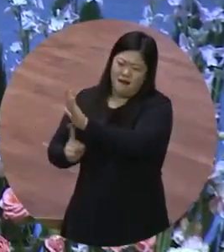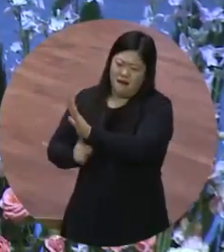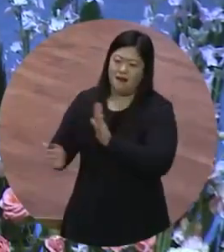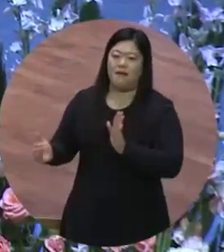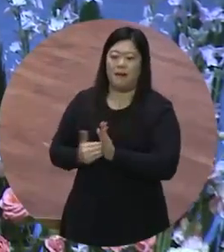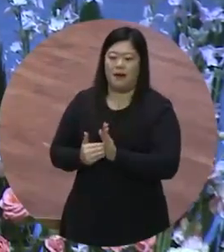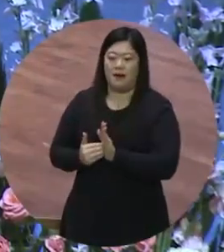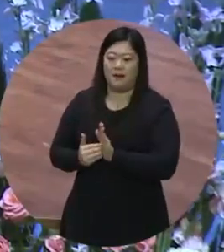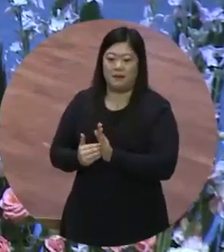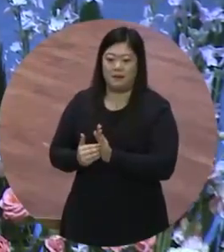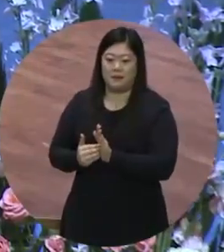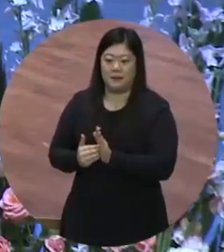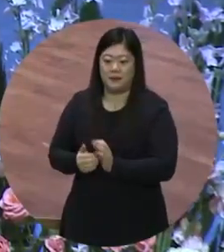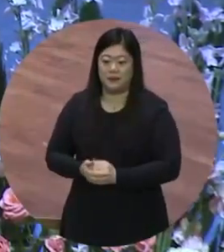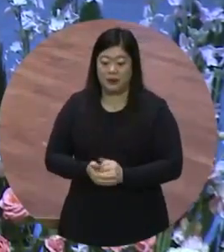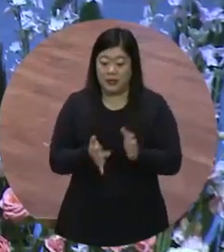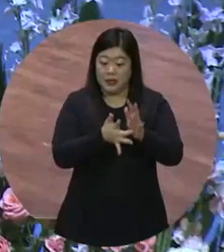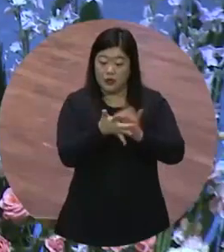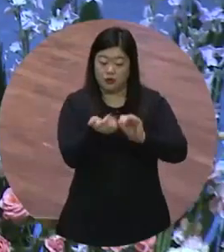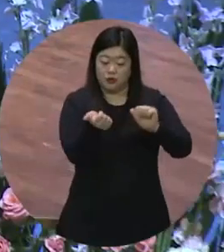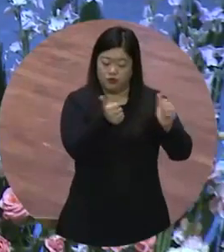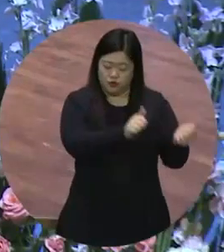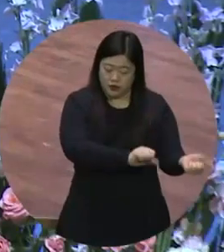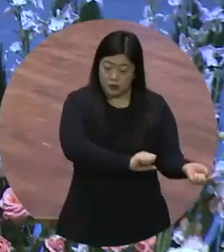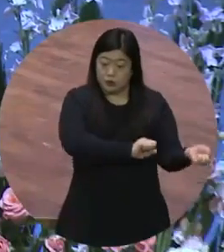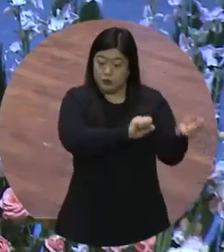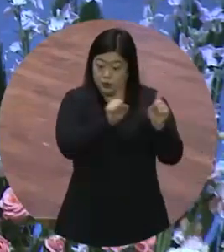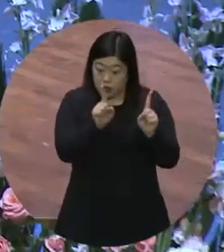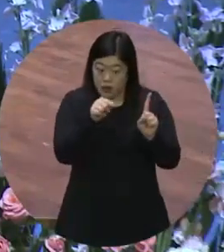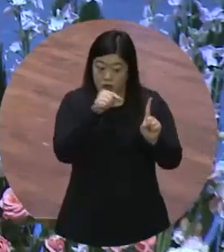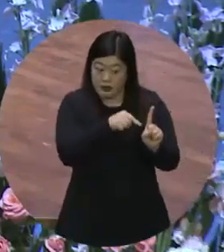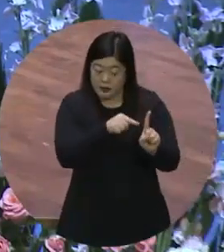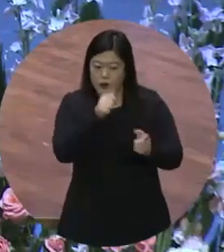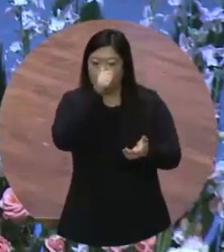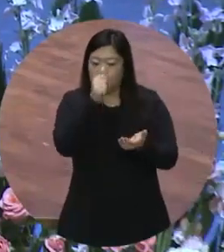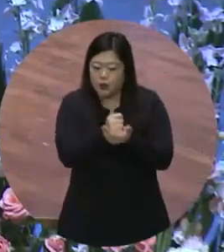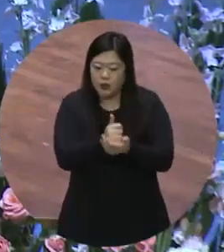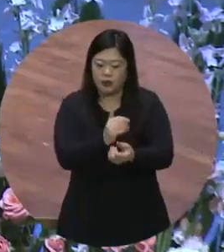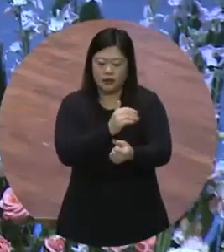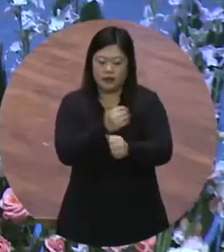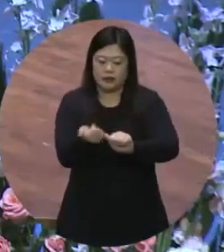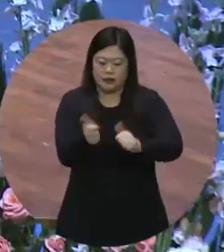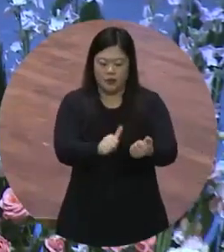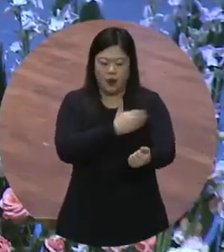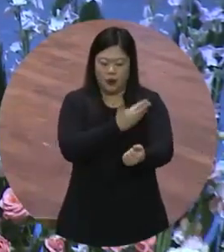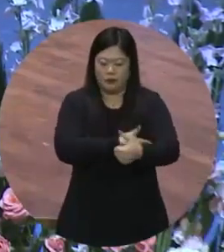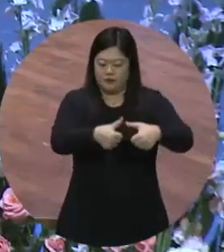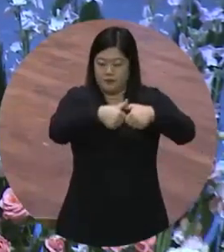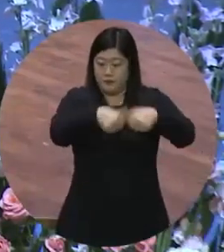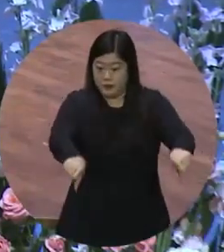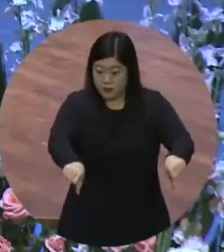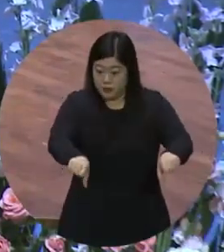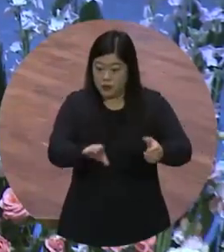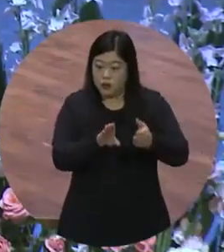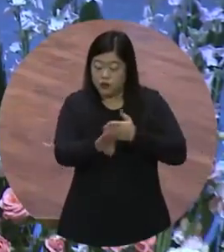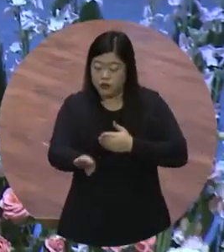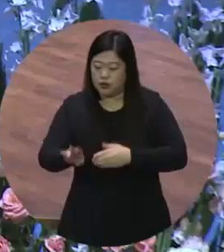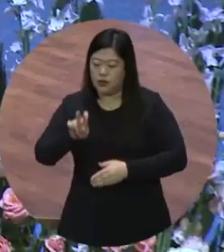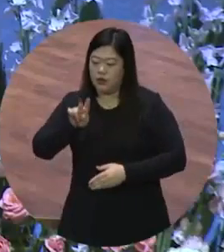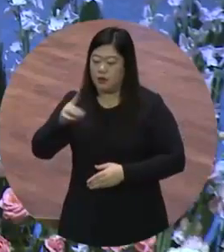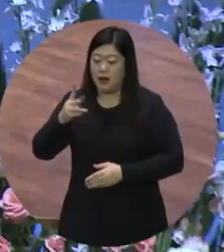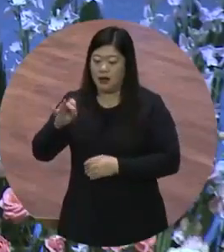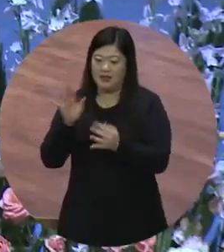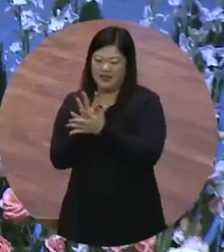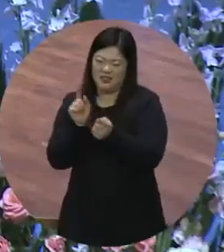죄와 사망의 권세를 깨뜨리시고 부활했다는 소식을 마리아 통해 듣게 되었어요. 그런데, 자,